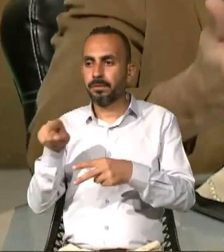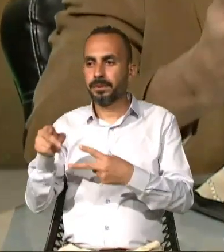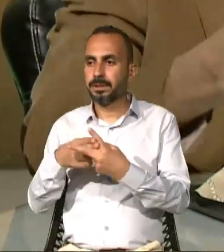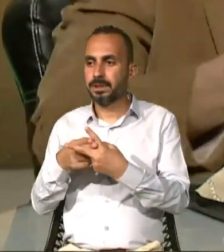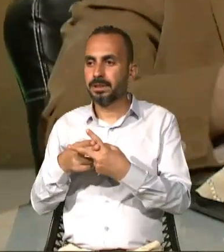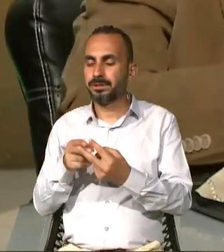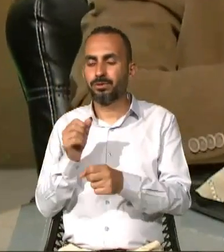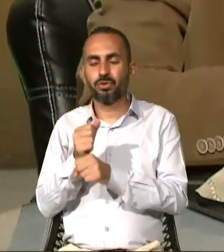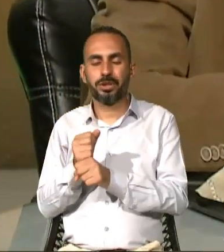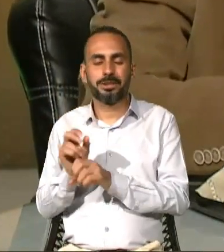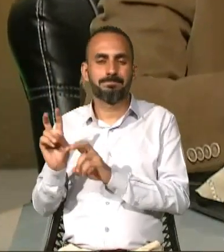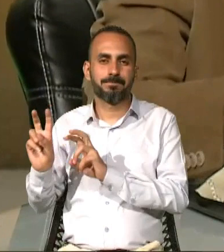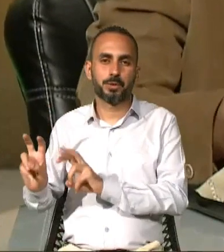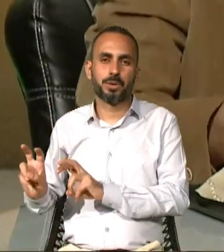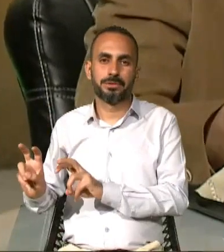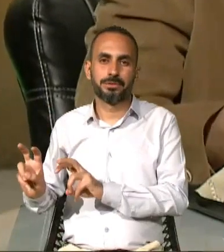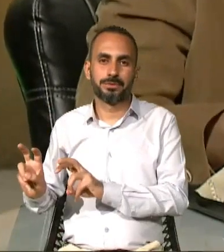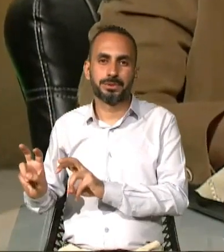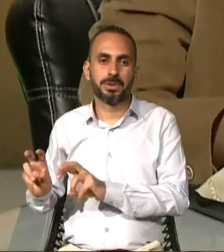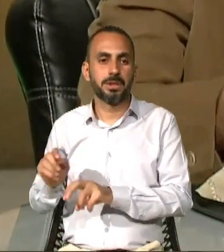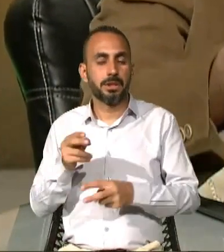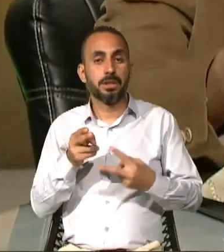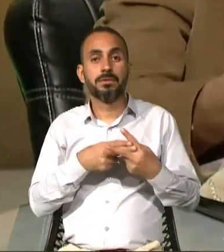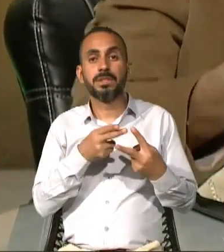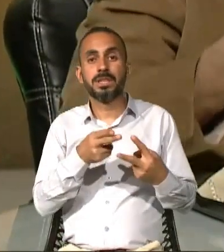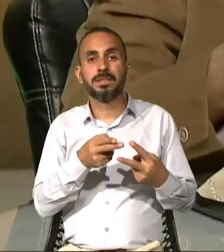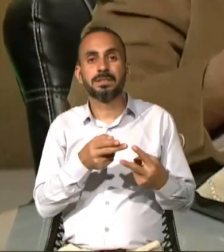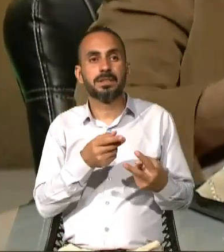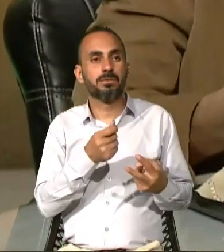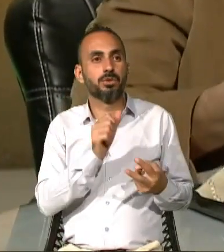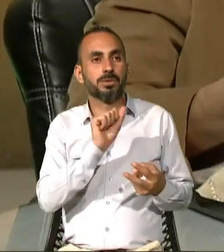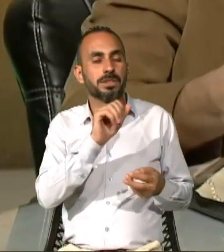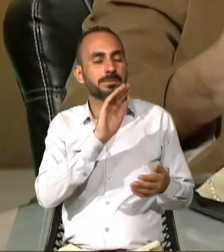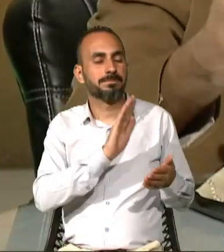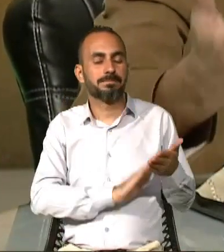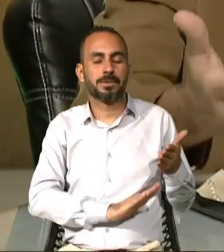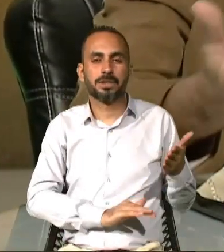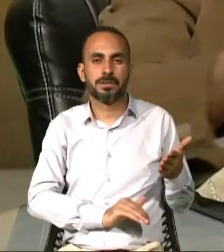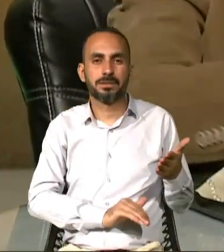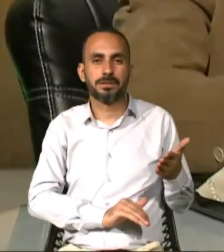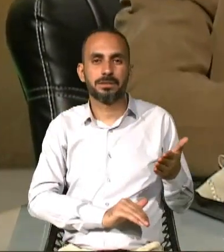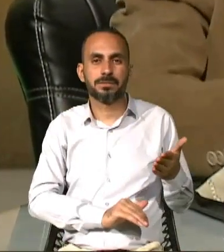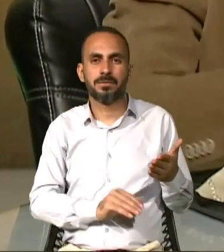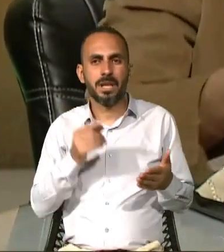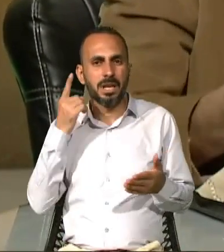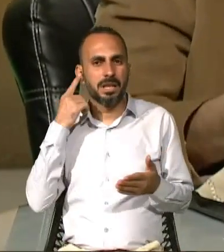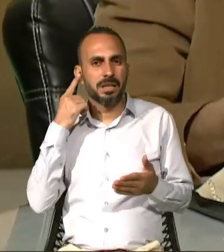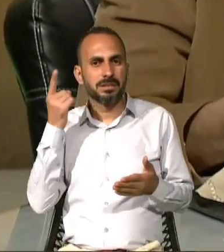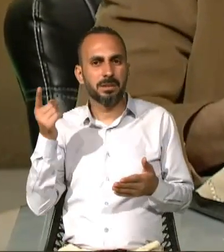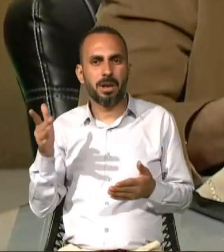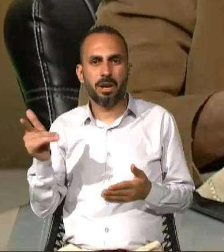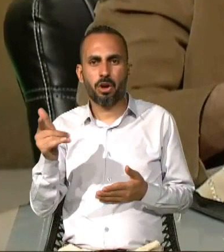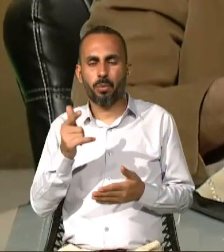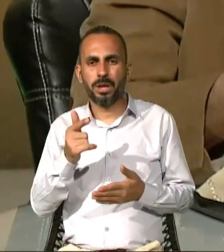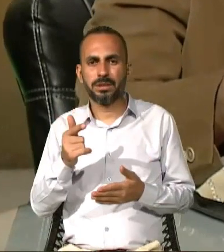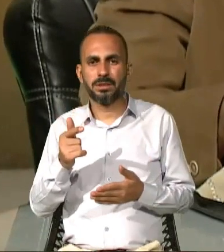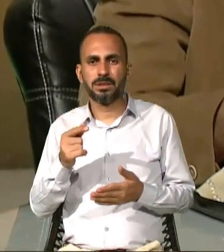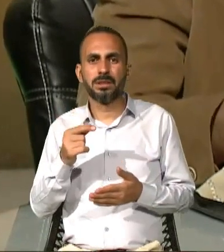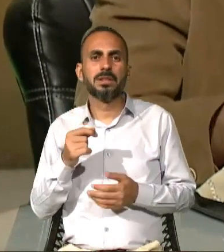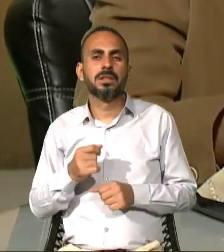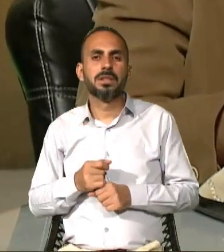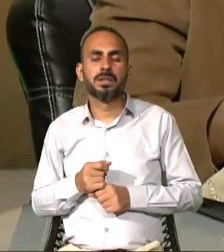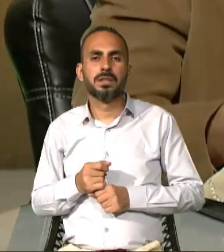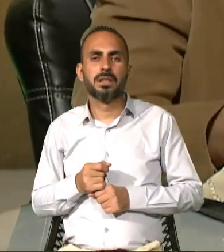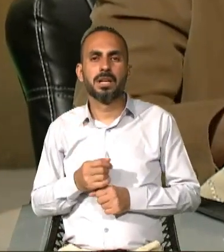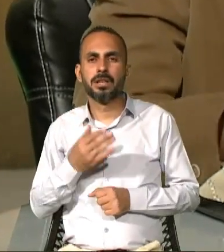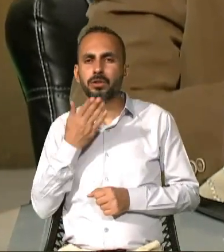امكانياتها الماديه خلصت، وسمع كمان حد بيقول لي اخواتي احباء قلبي السودانيين اللي في مصر اللي ما عندهمش اي اعاله